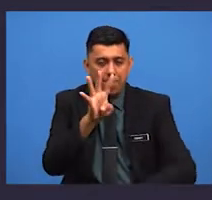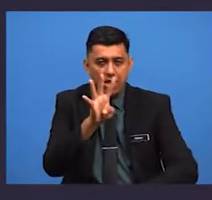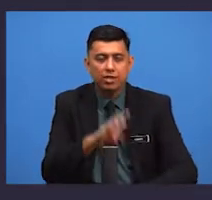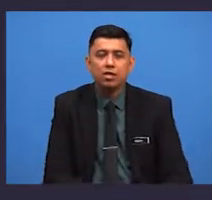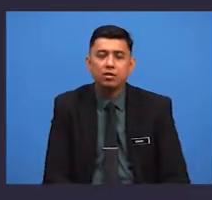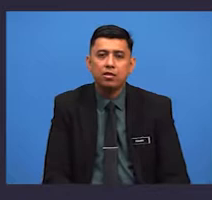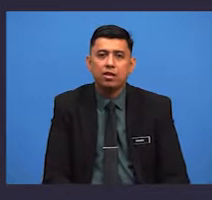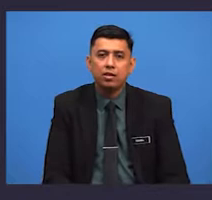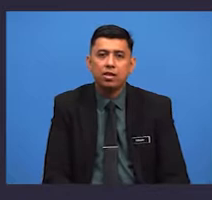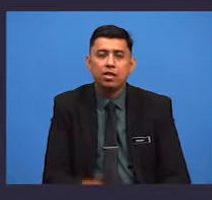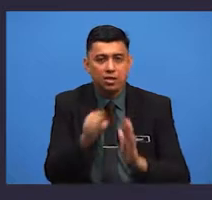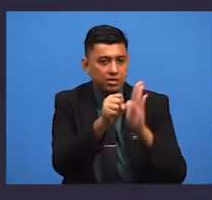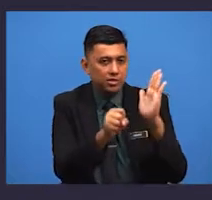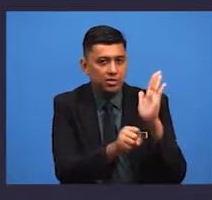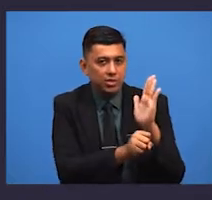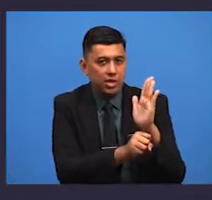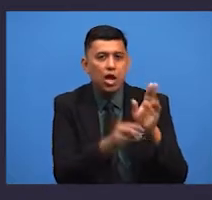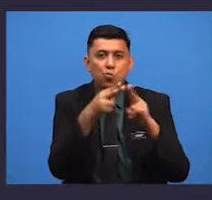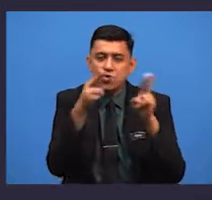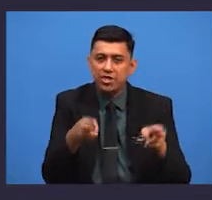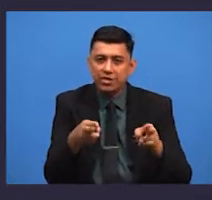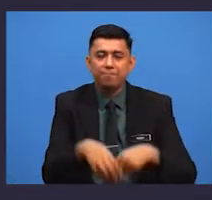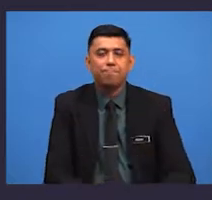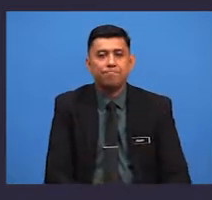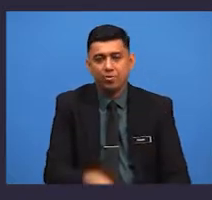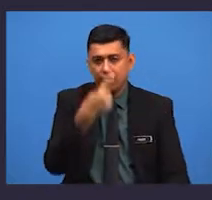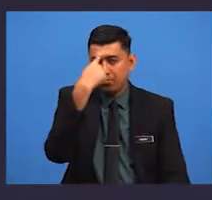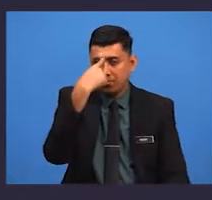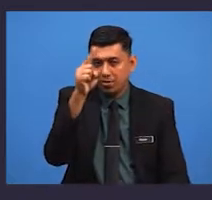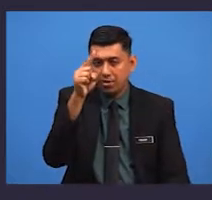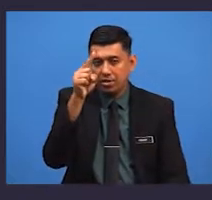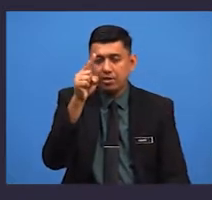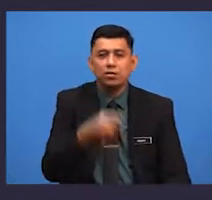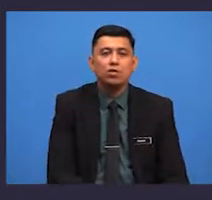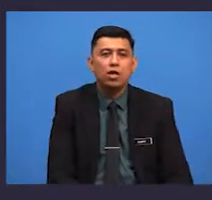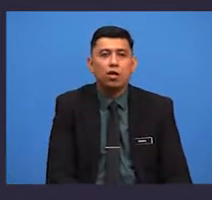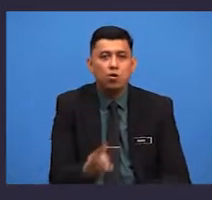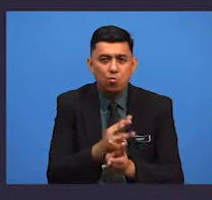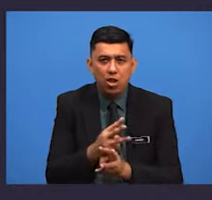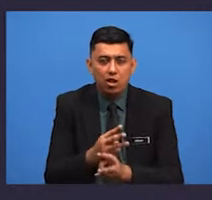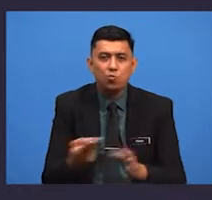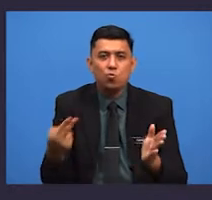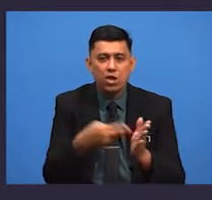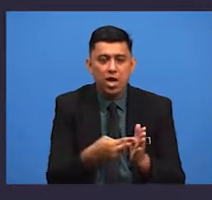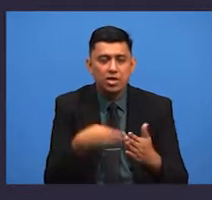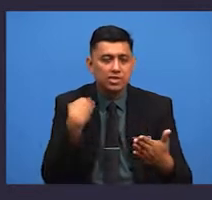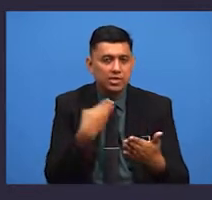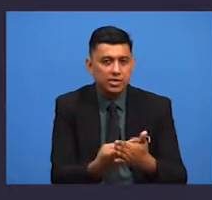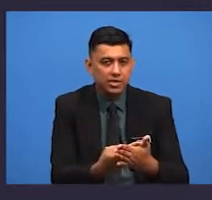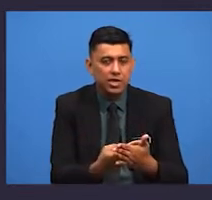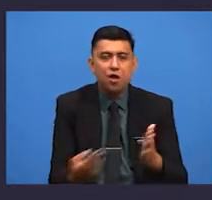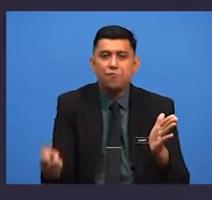Baris 4 pula adalah syarat yang diuji. Untuk struktur kawalan ulang